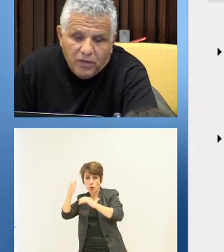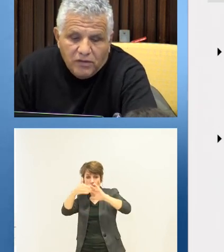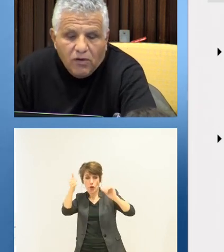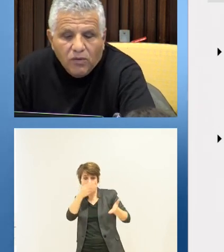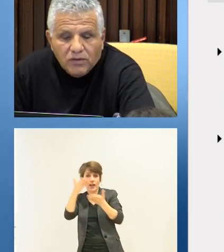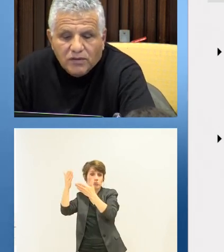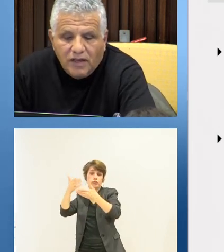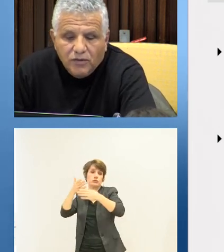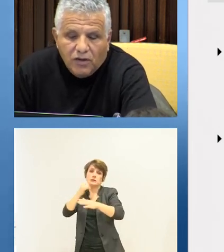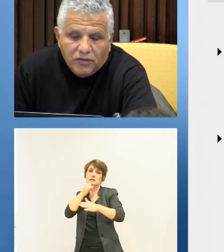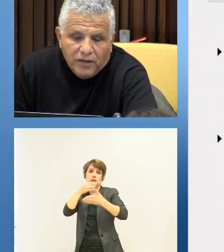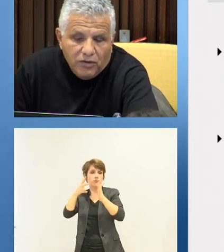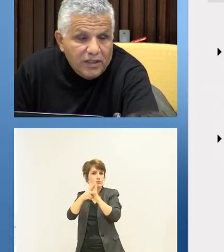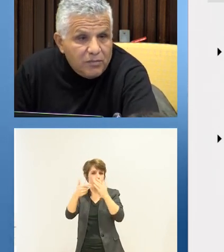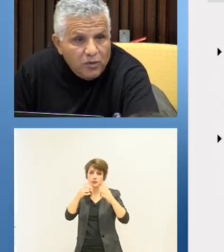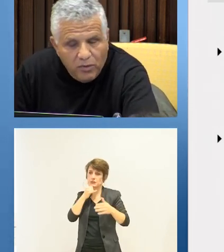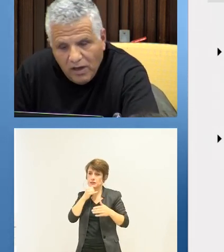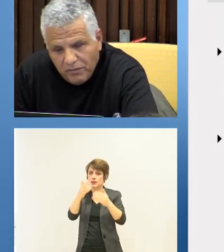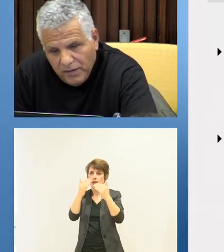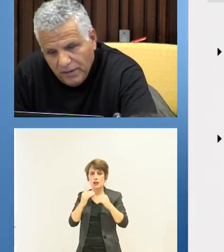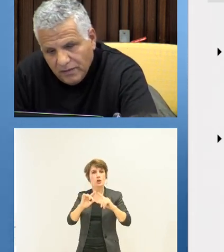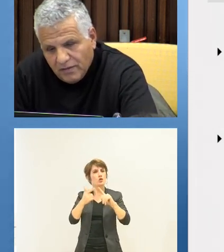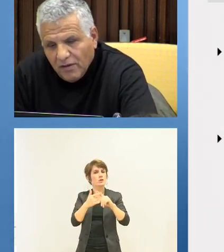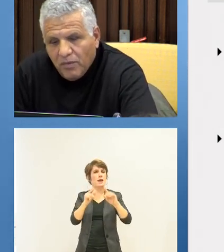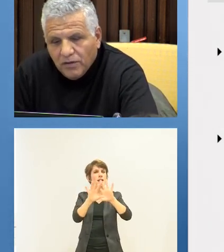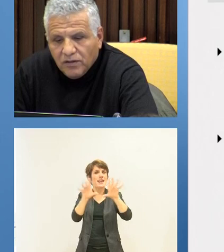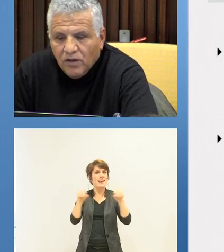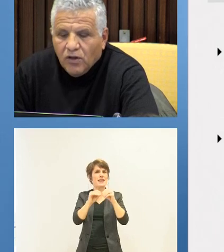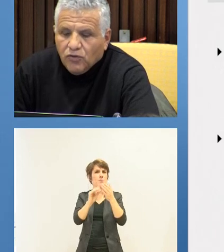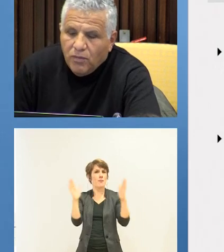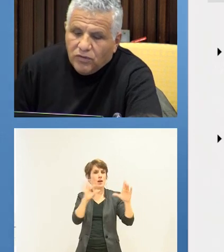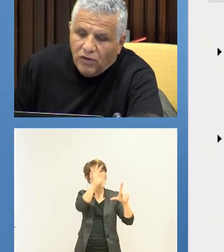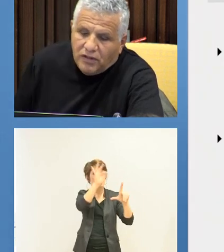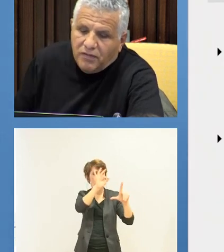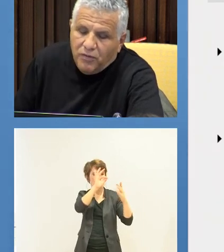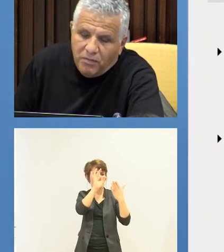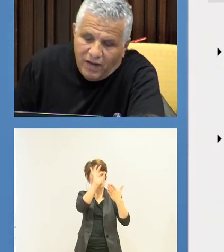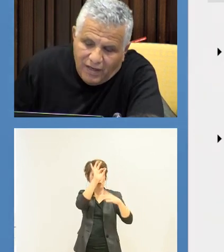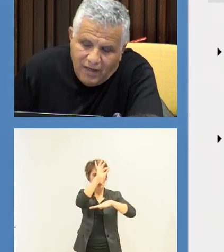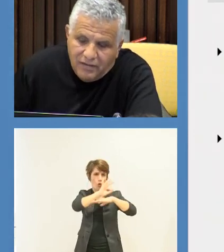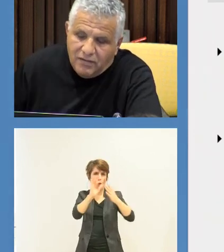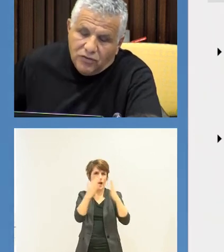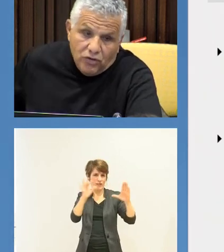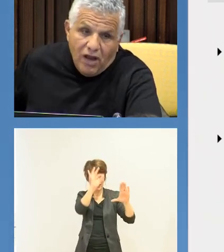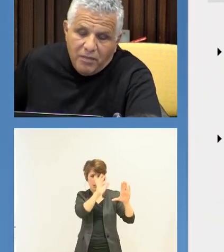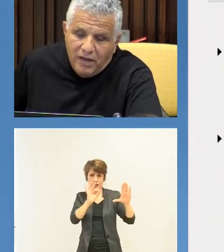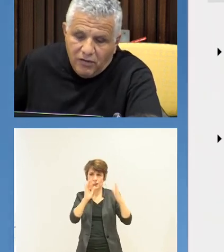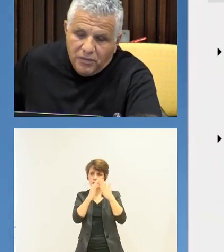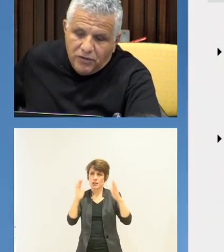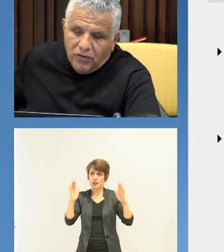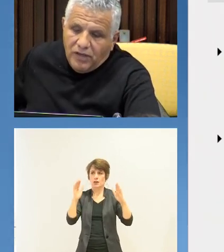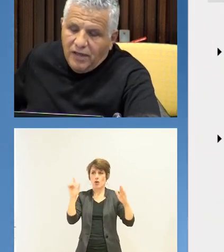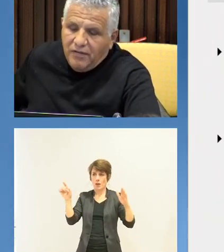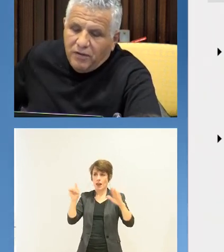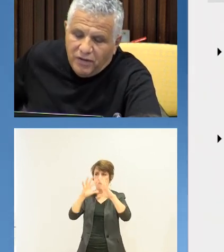autre prise en compte celle du transfert de l'équipe topographie cinq postes dont l'entente est évaluée par la clect je le rappelle un